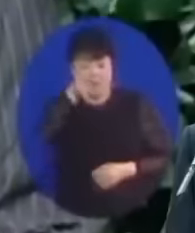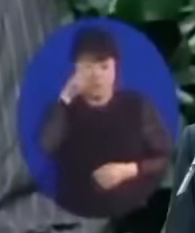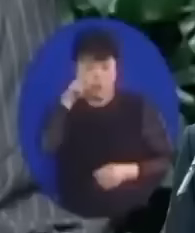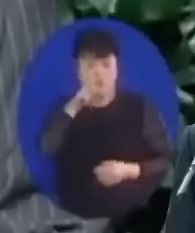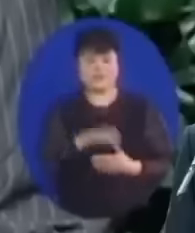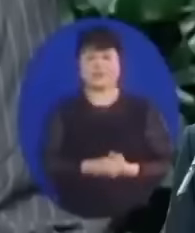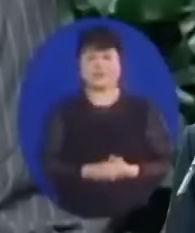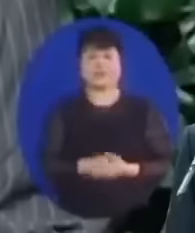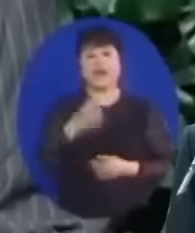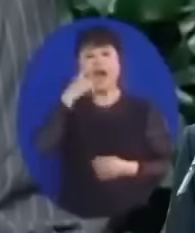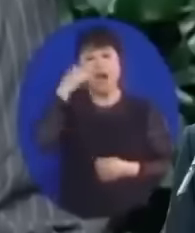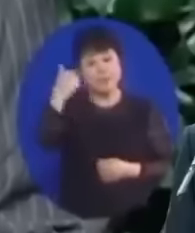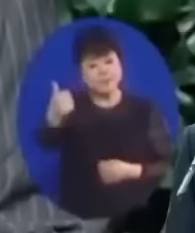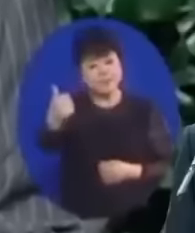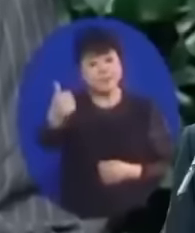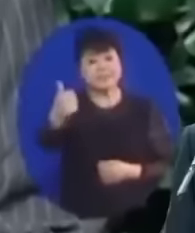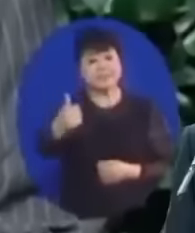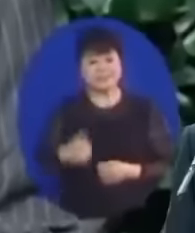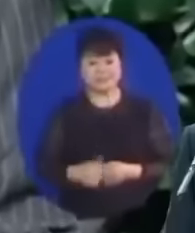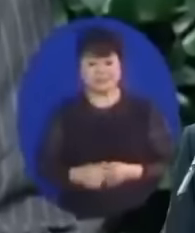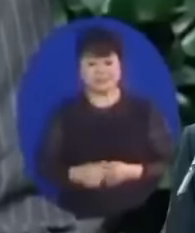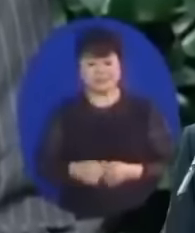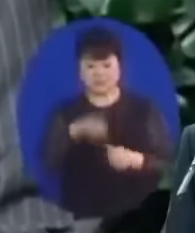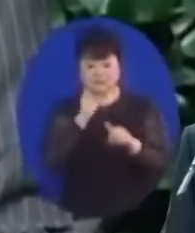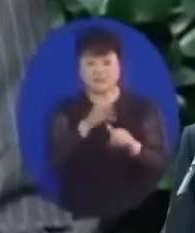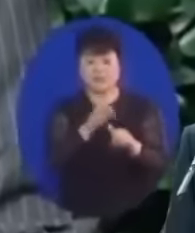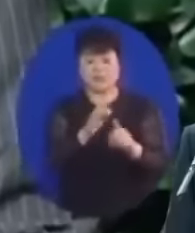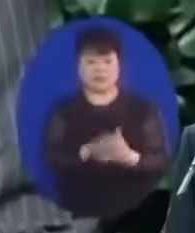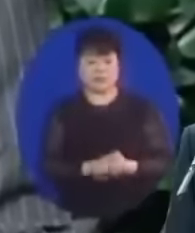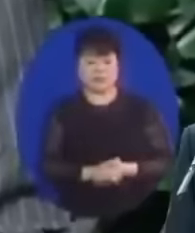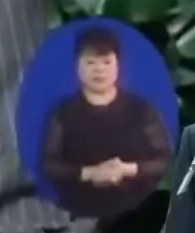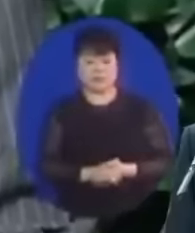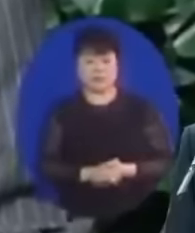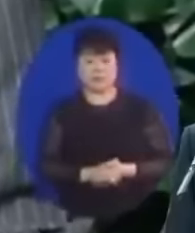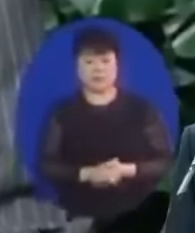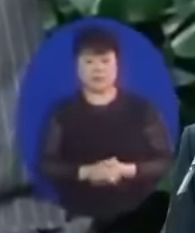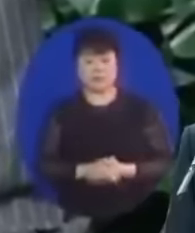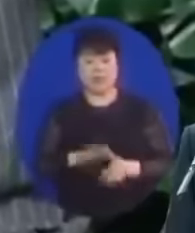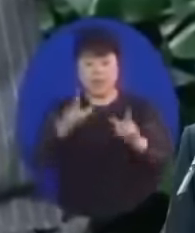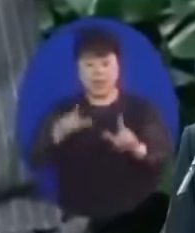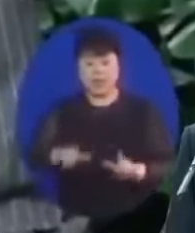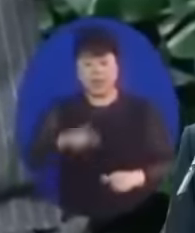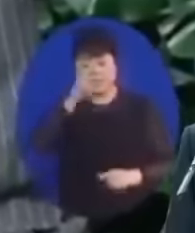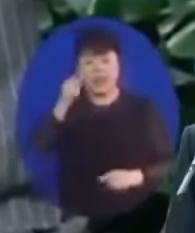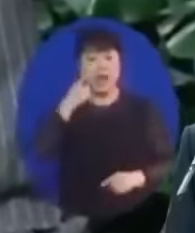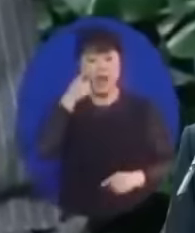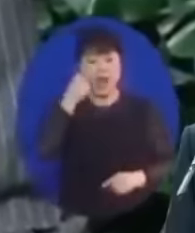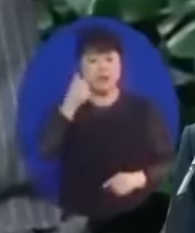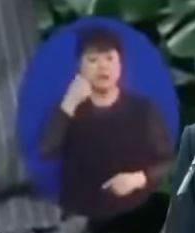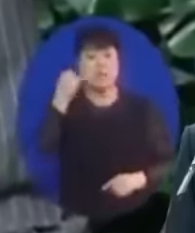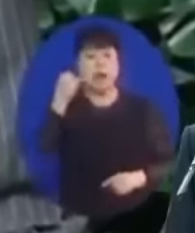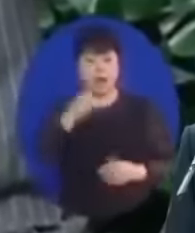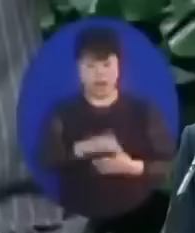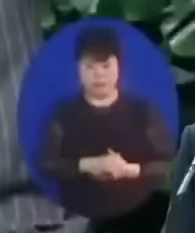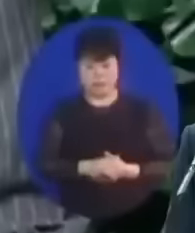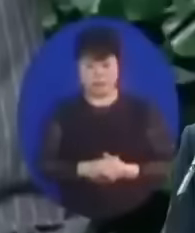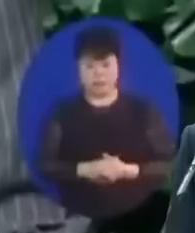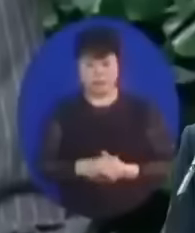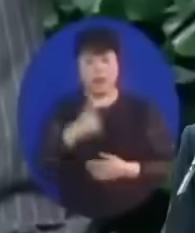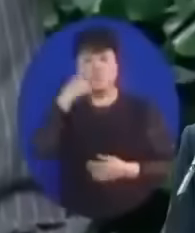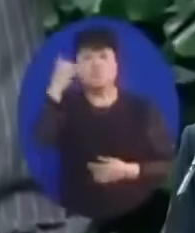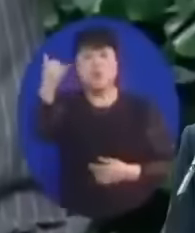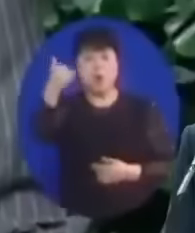미워했습니다. 아버지도 요셉을 보고 꾸짖었습니다. 해와 달은 너 아버지와 어머니 아니야? 너